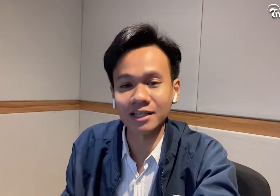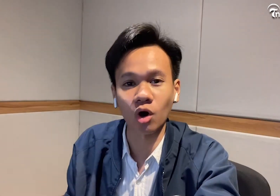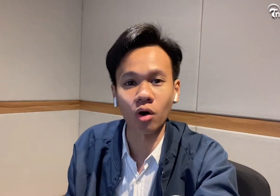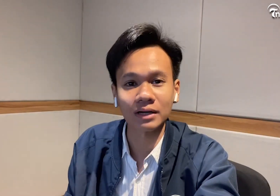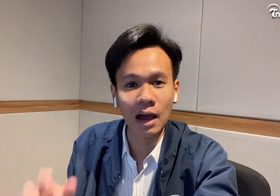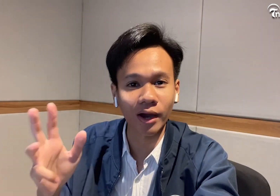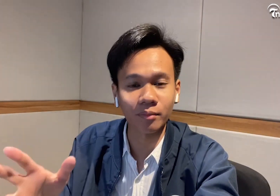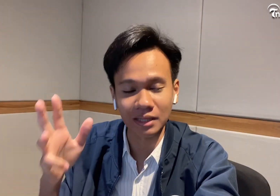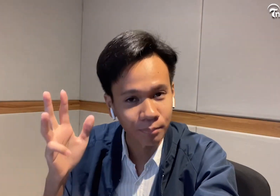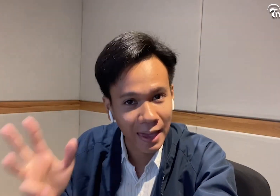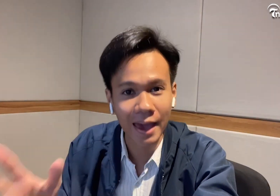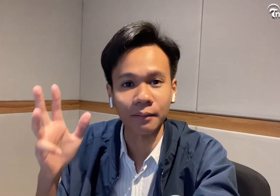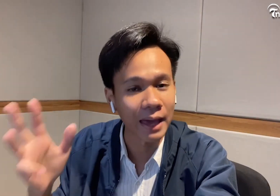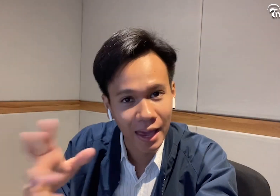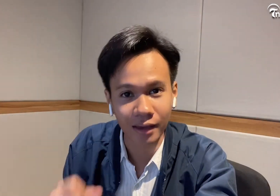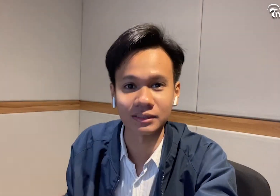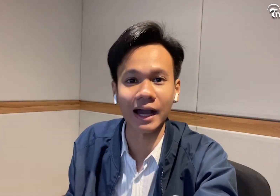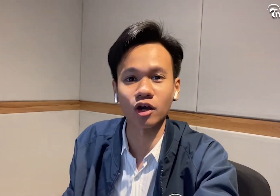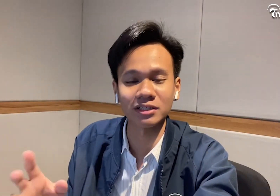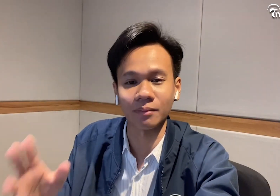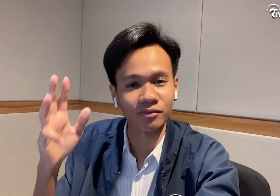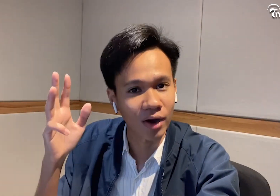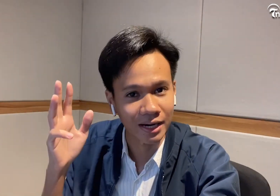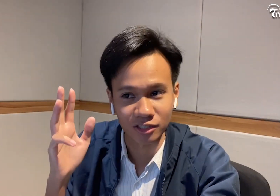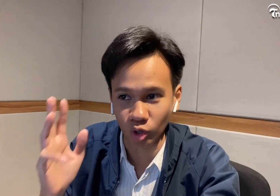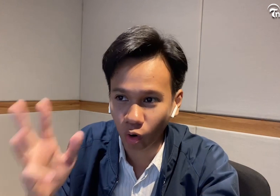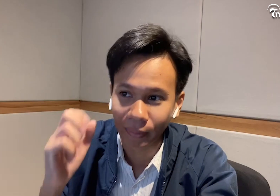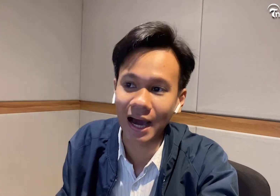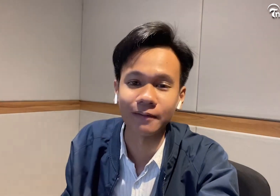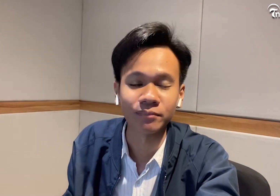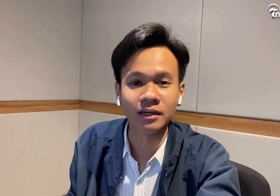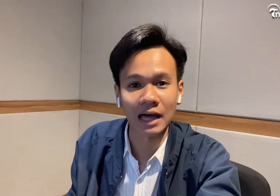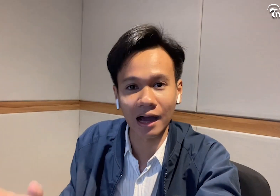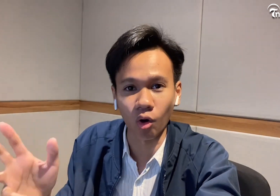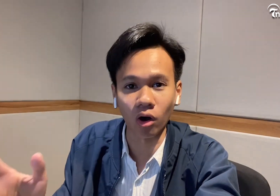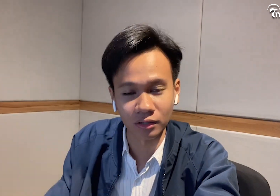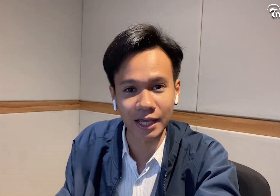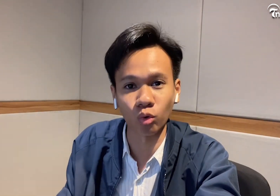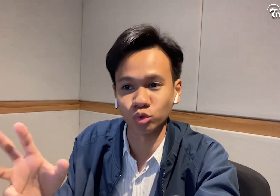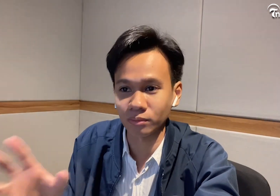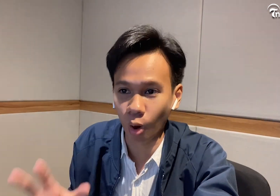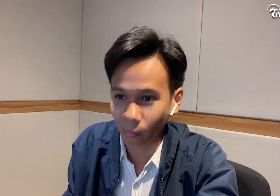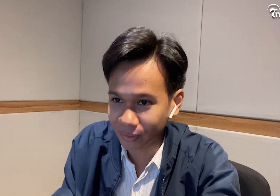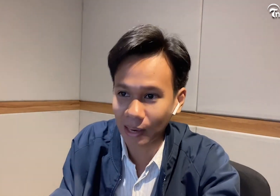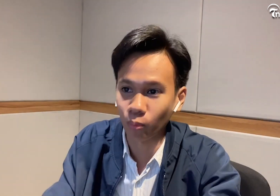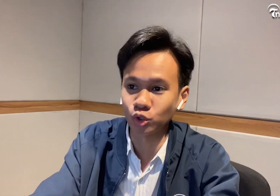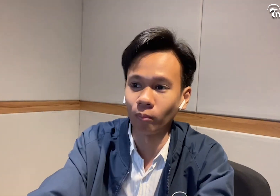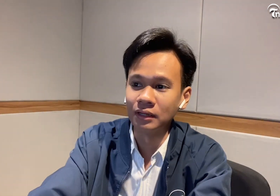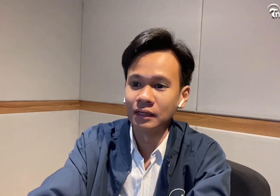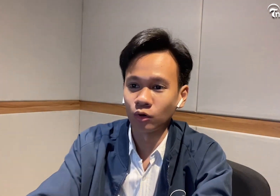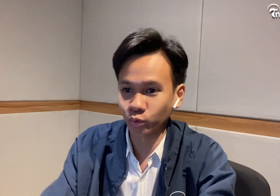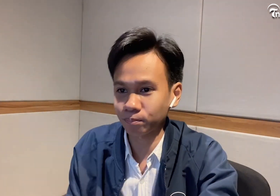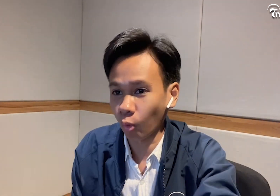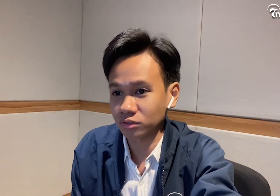ตครั้งที่2ก้าวไกลก็มีแต่แพ้กับแพ้ยังไงก็ไม่สามารถฝ่าด่านสว.ไปได้ทางออกคืออะไรคุณชูวิทย์มองไว้แบบนี้ครับคุณผู้ช